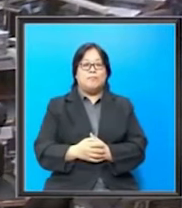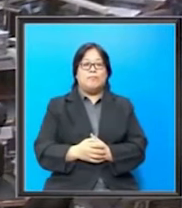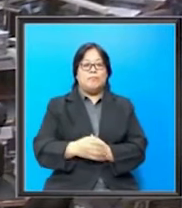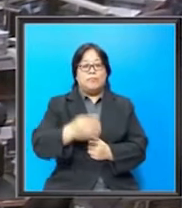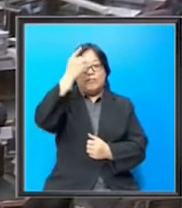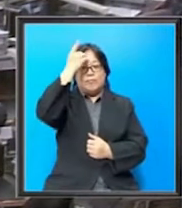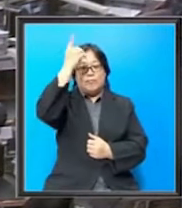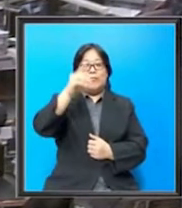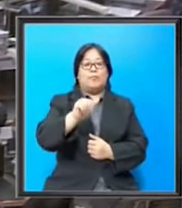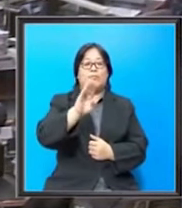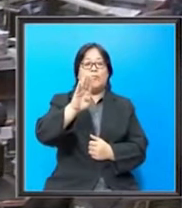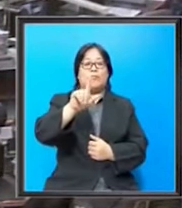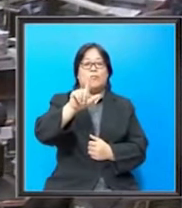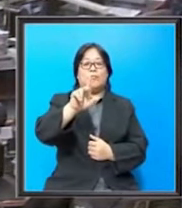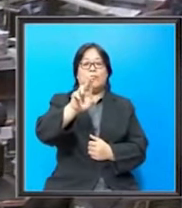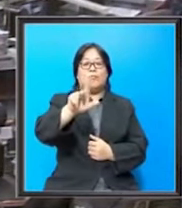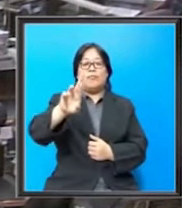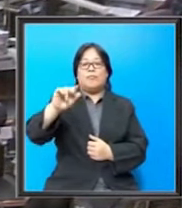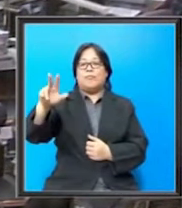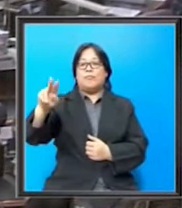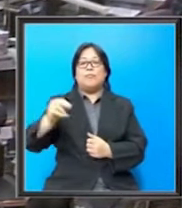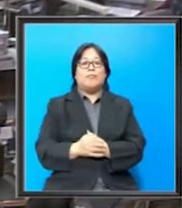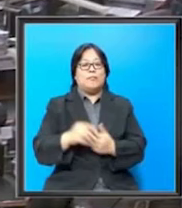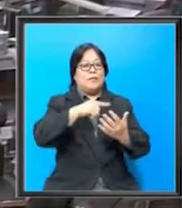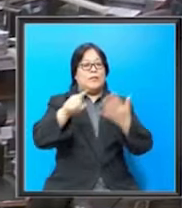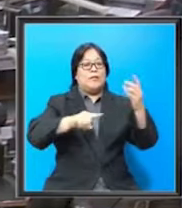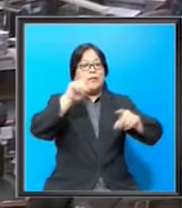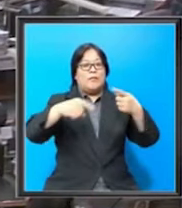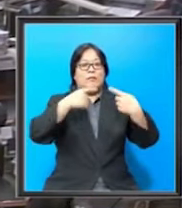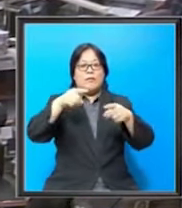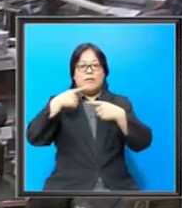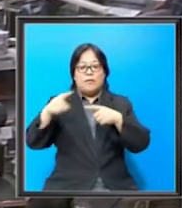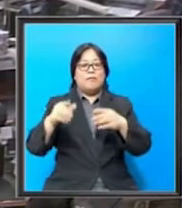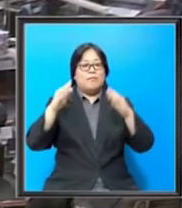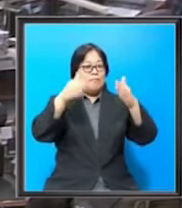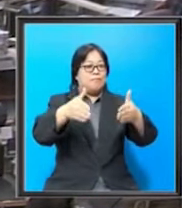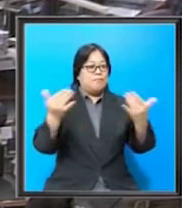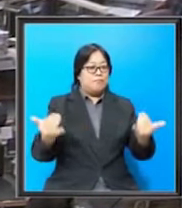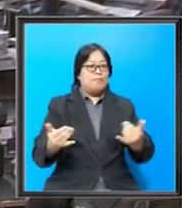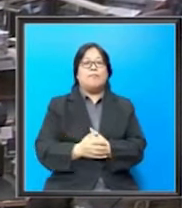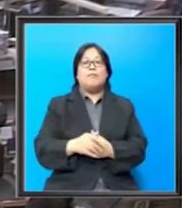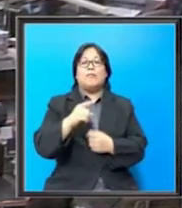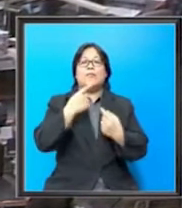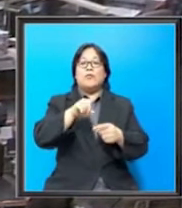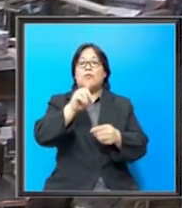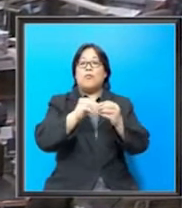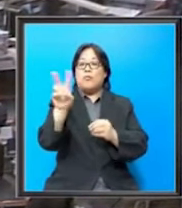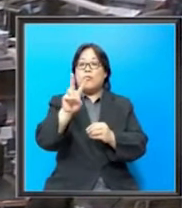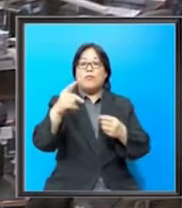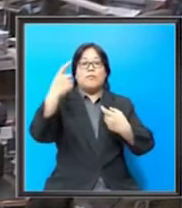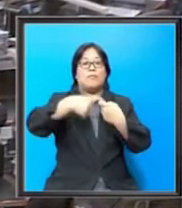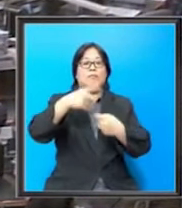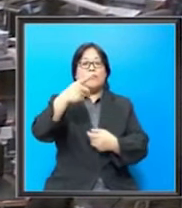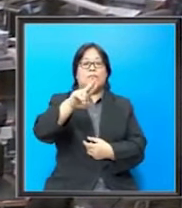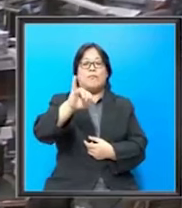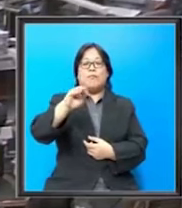negeri Sabah. Duduklah, kita sudah rancang. Buatlah sesuatu. Kita sudah rancang. Duduklah. Yang berhormat